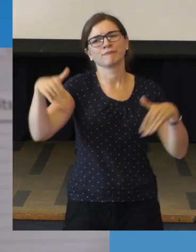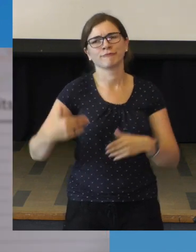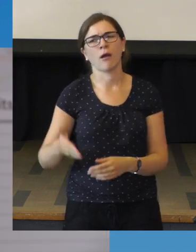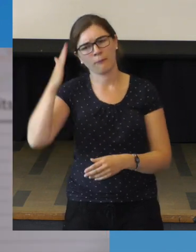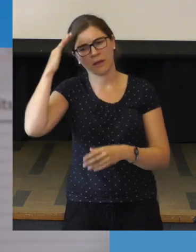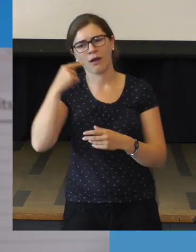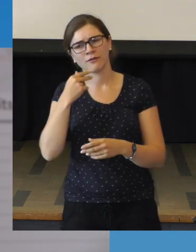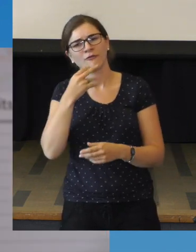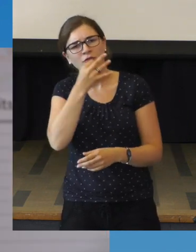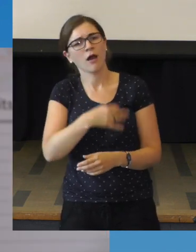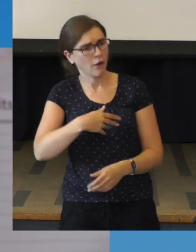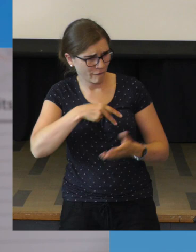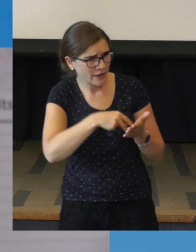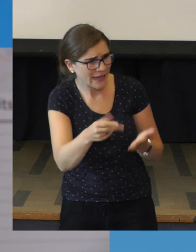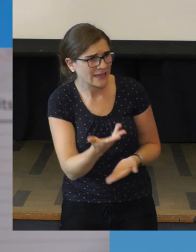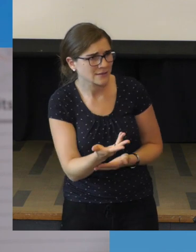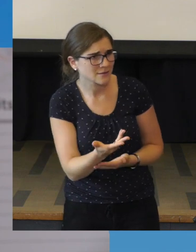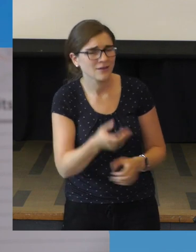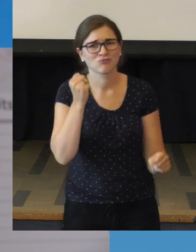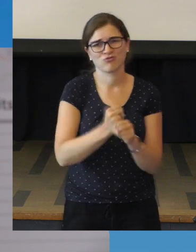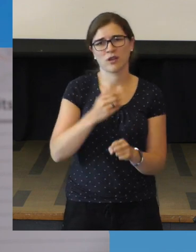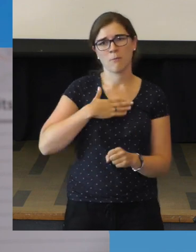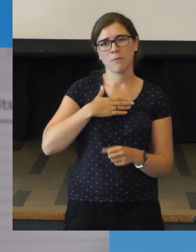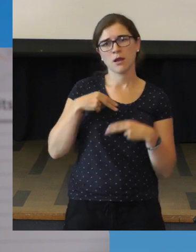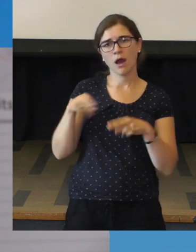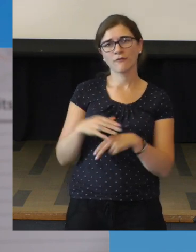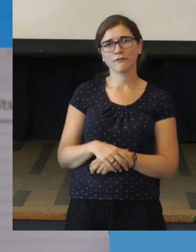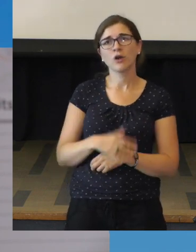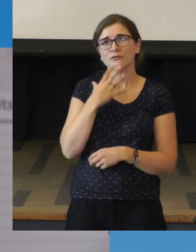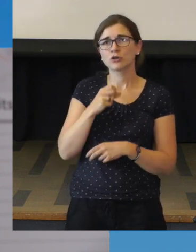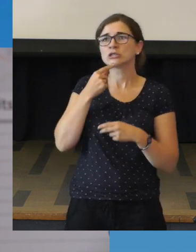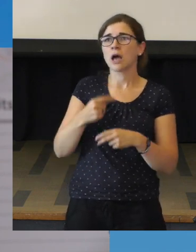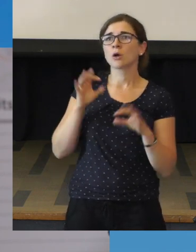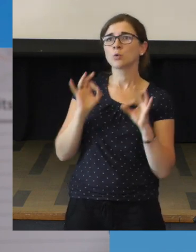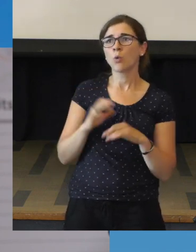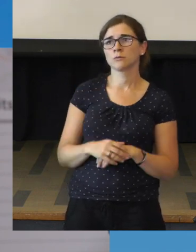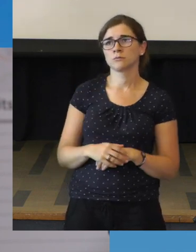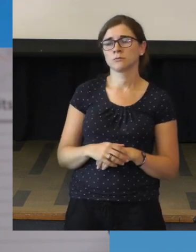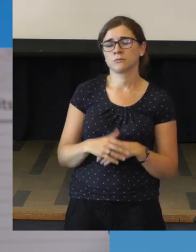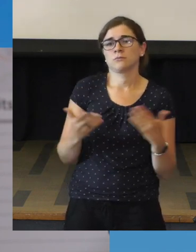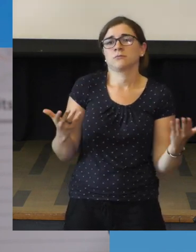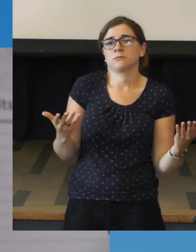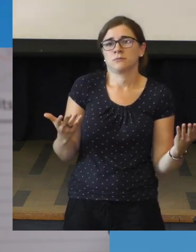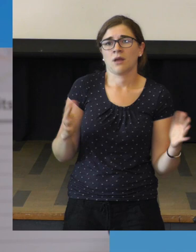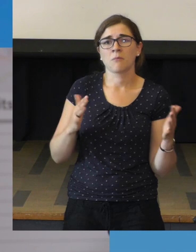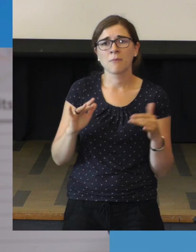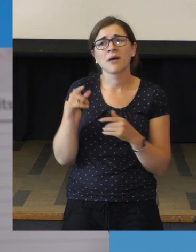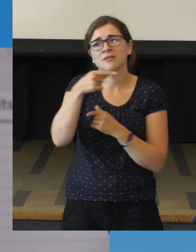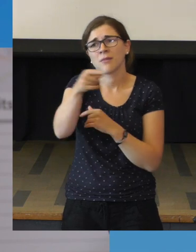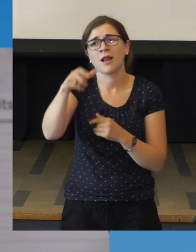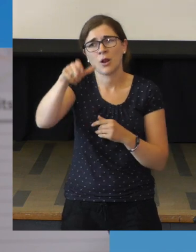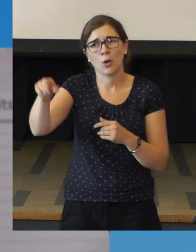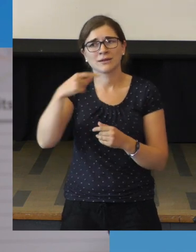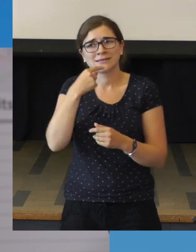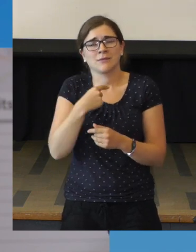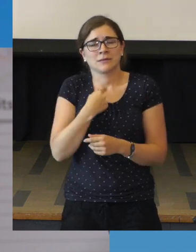gefragt, wie geht es dir? Meine Antwort ist dann immer am liebsten gut. Meistens geben die Betroffenen sich selbst die Antworten, wollen es nicht